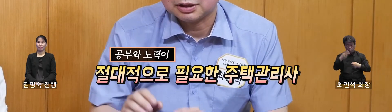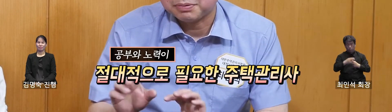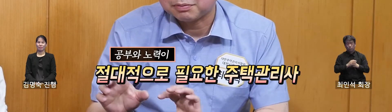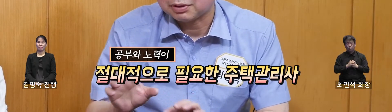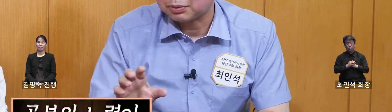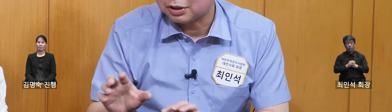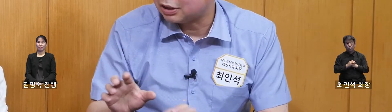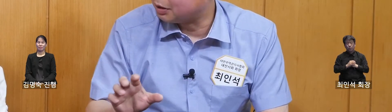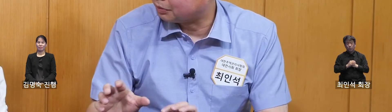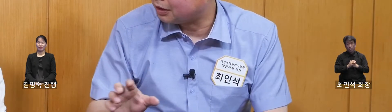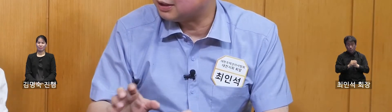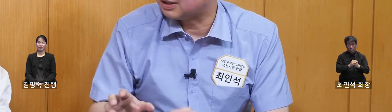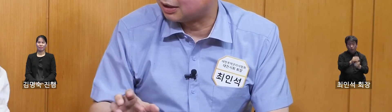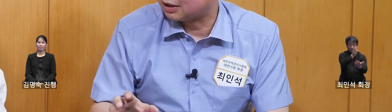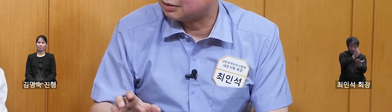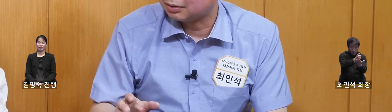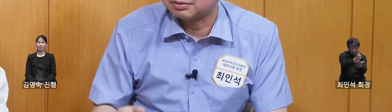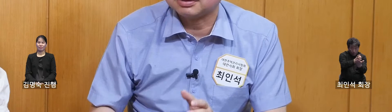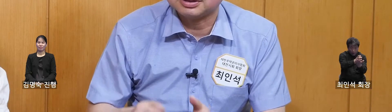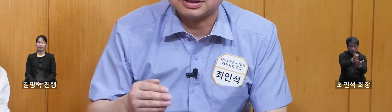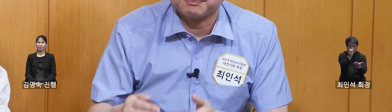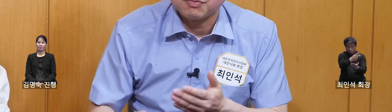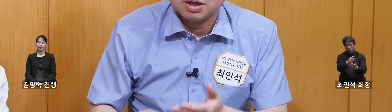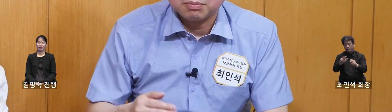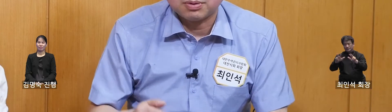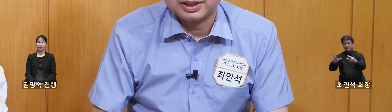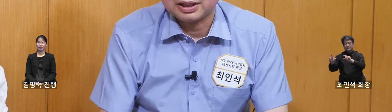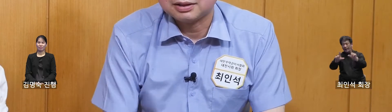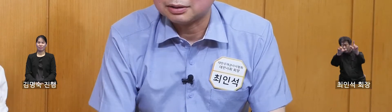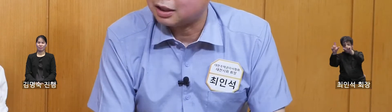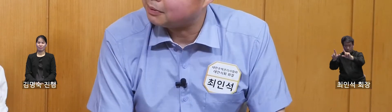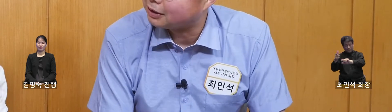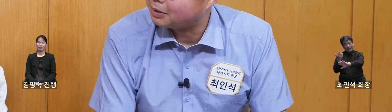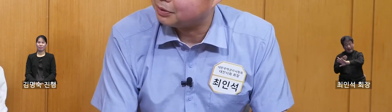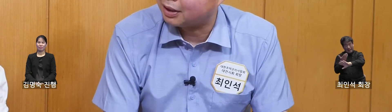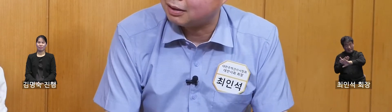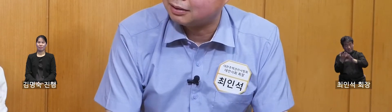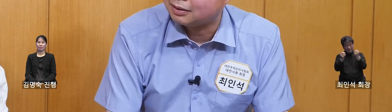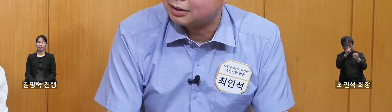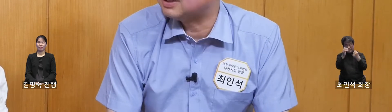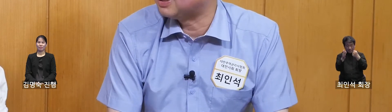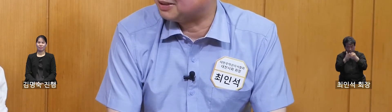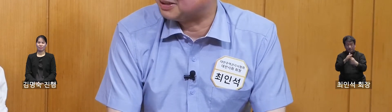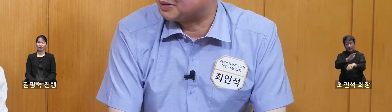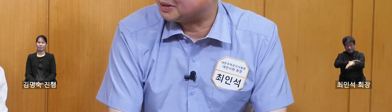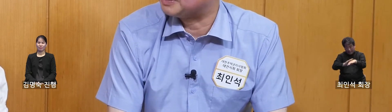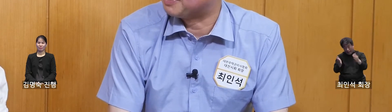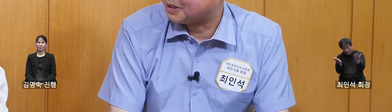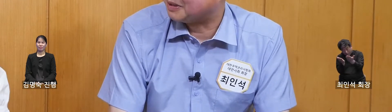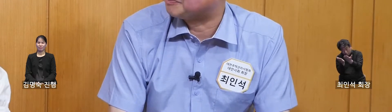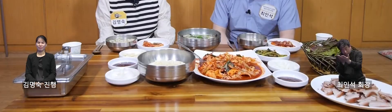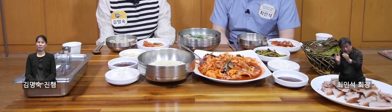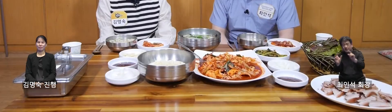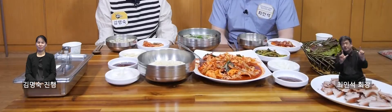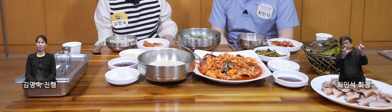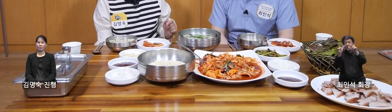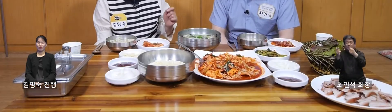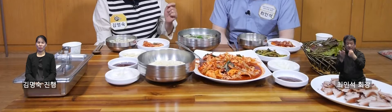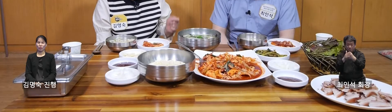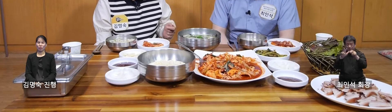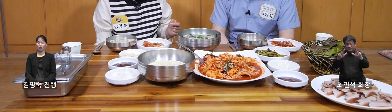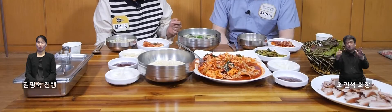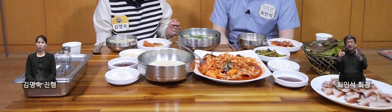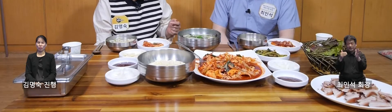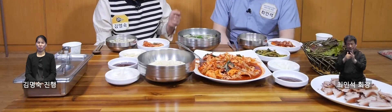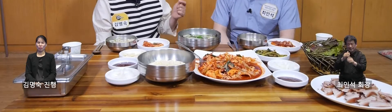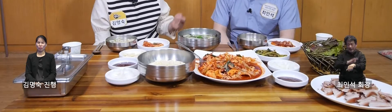거쳐오면서 이제 법과 또 현실이 일부 틀린 게 있잖아요. 이런 것도 이제 보완해가는 작업을 하다 보니까 현재에 이르게 된 것 같습니다. 근데